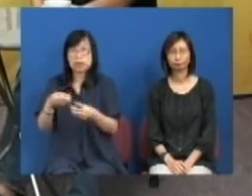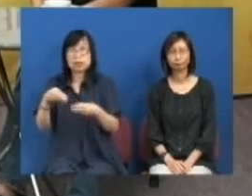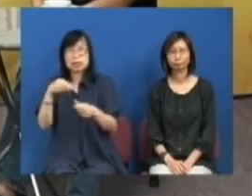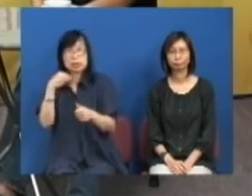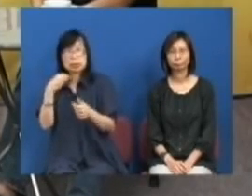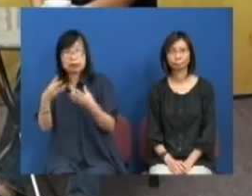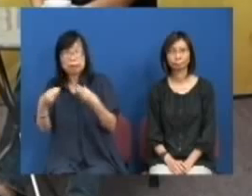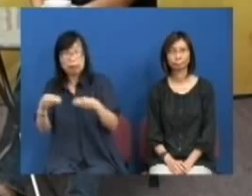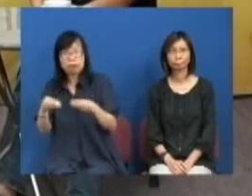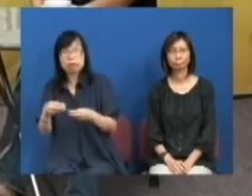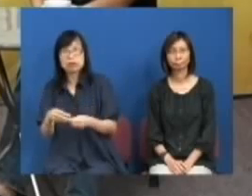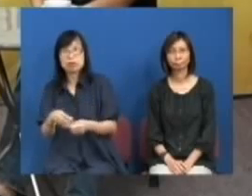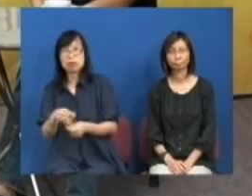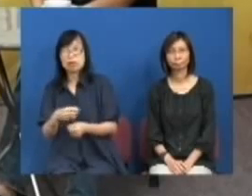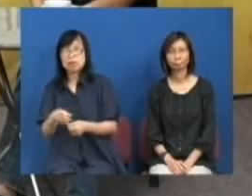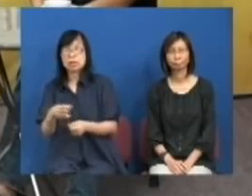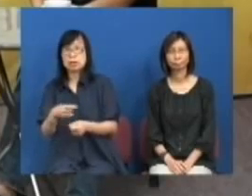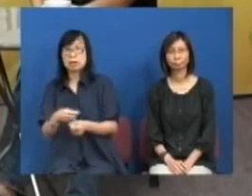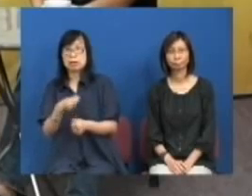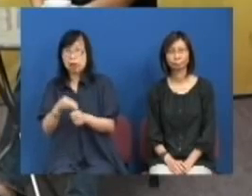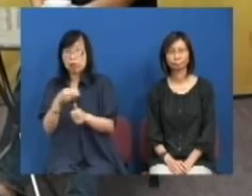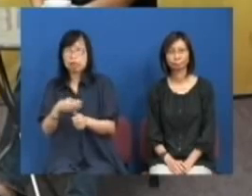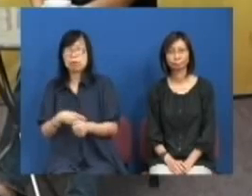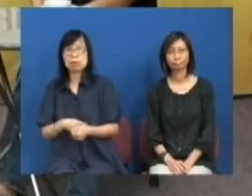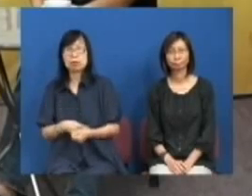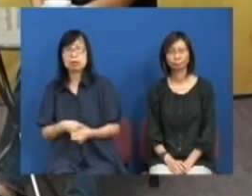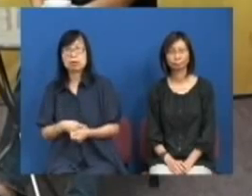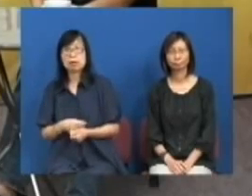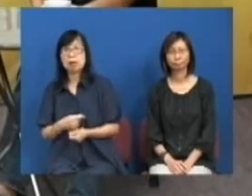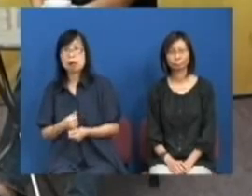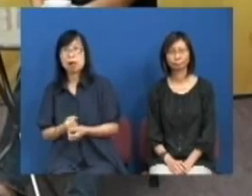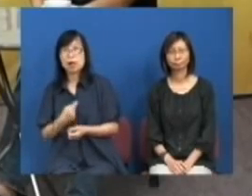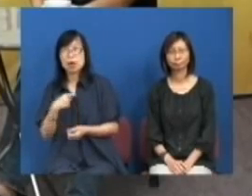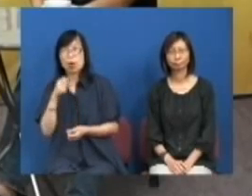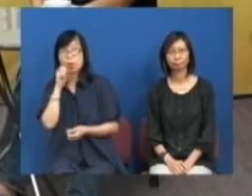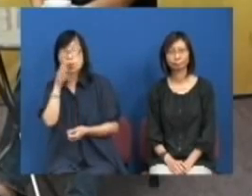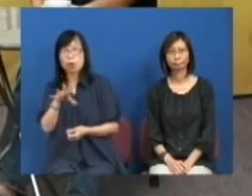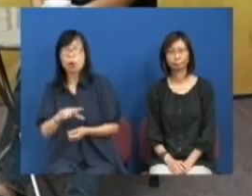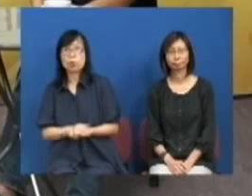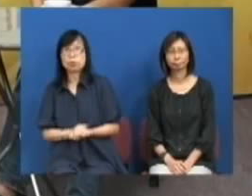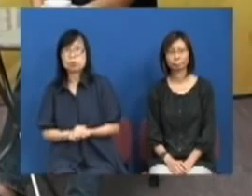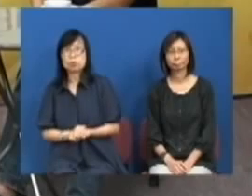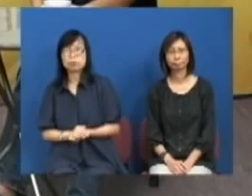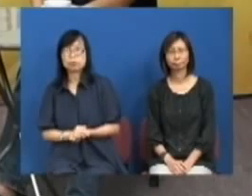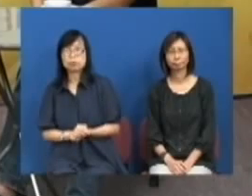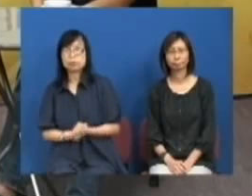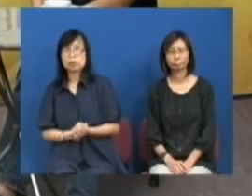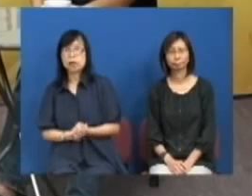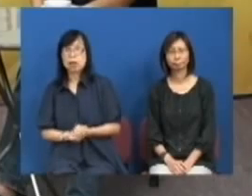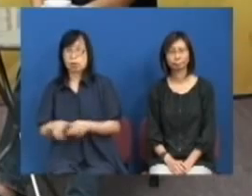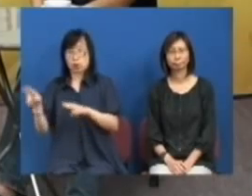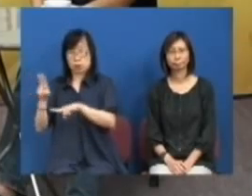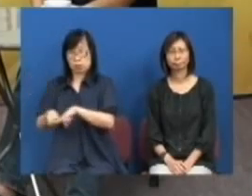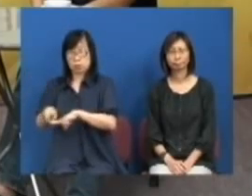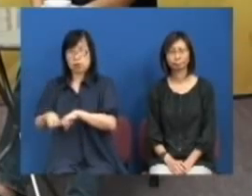從來都唔會同你玩。只要佢一轉嗰個策略嘅時候，即係我講就係話當共產